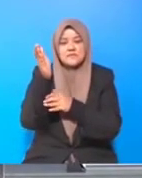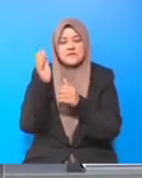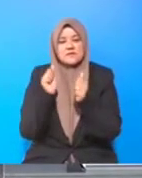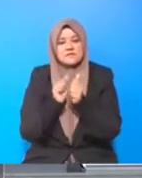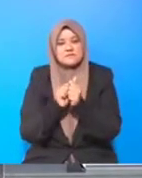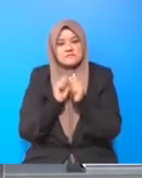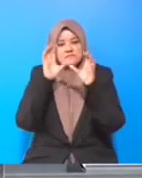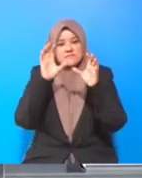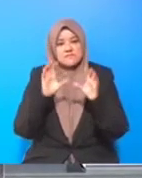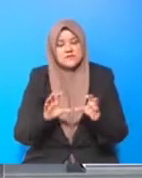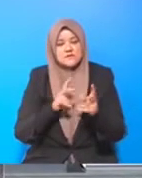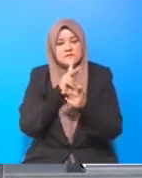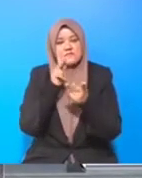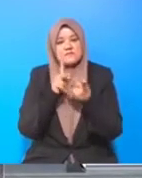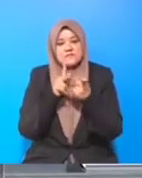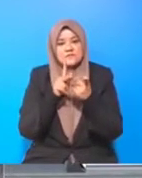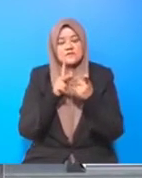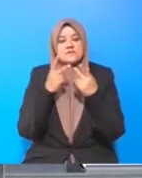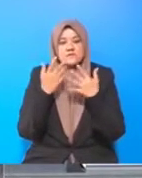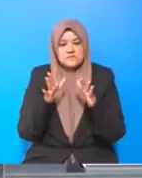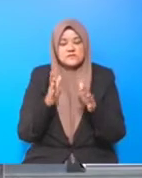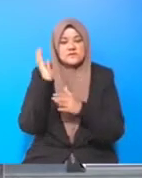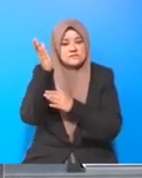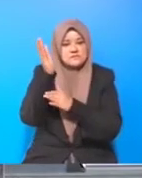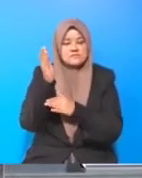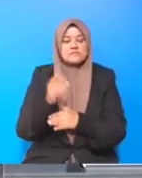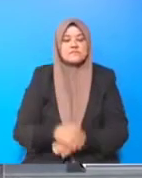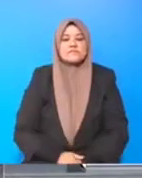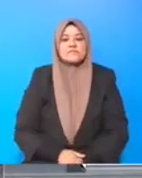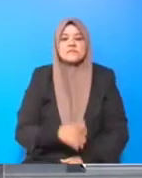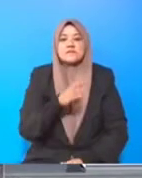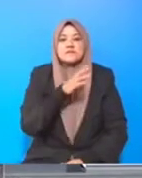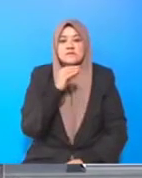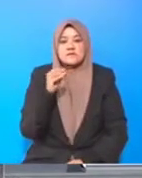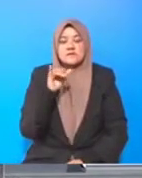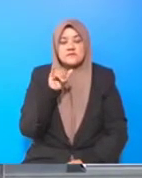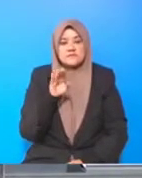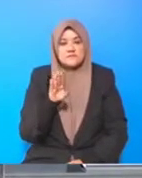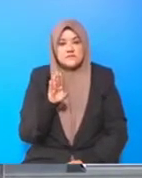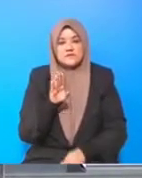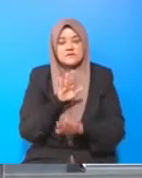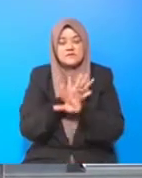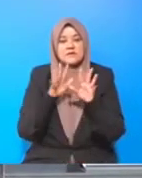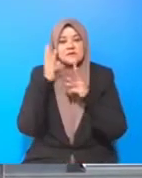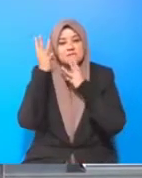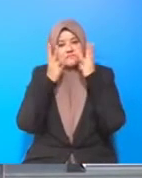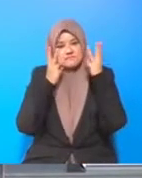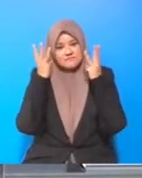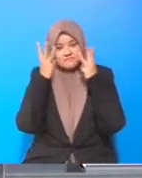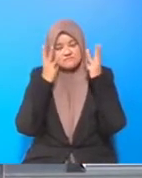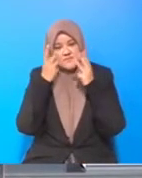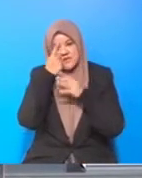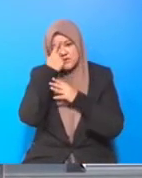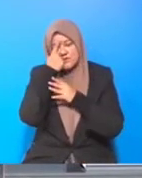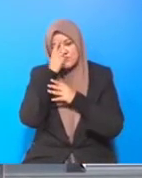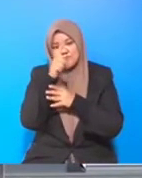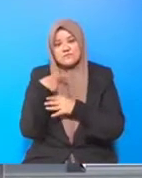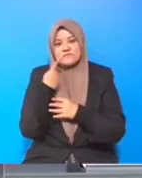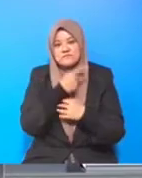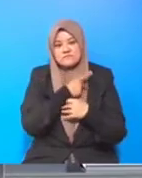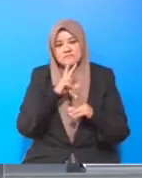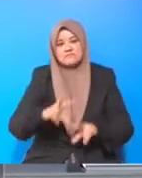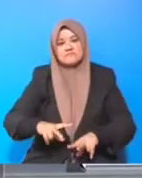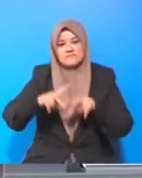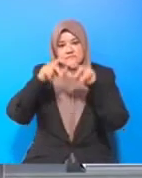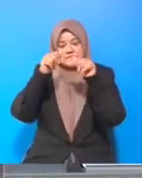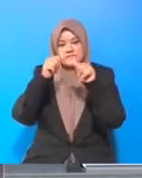mengambil pendekatan holistik plafon dibentangkan jadi yang hormat Jangan takut untuk kita